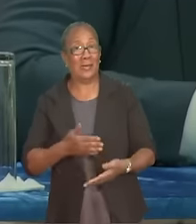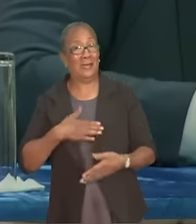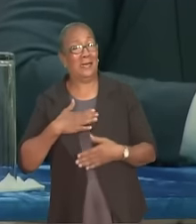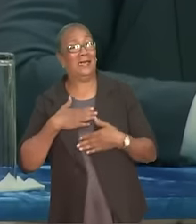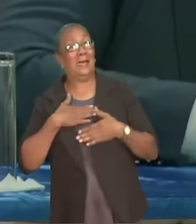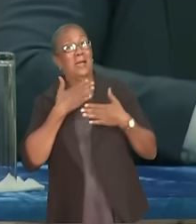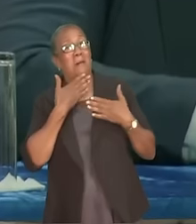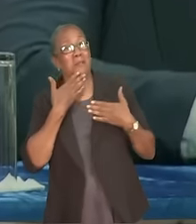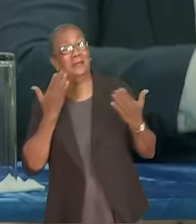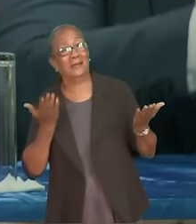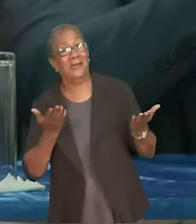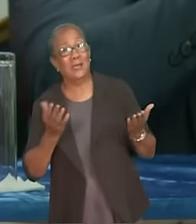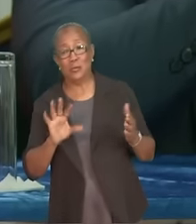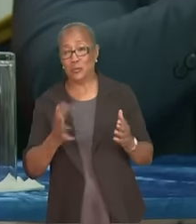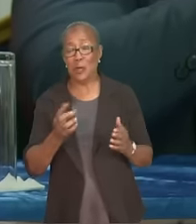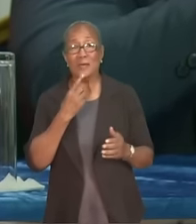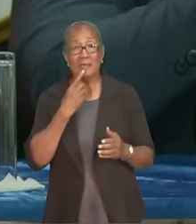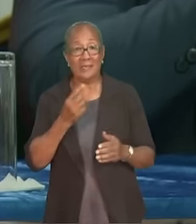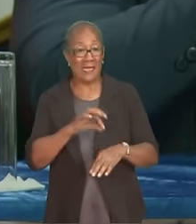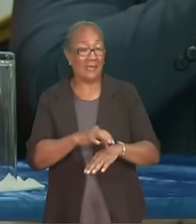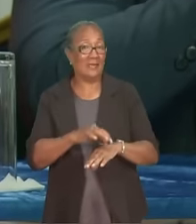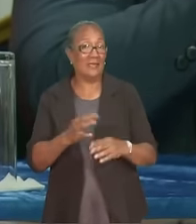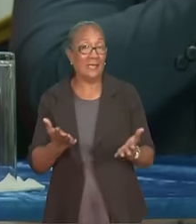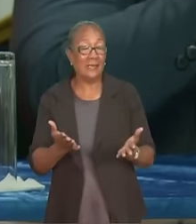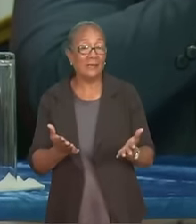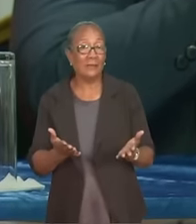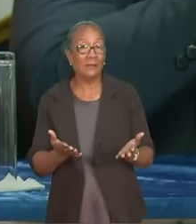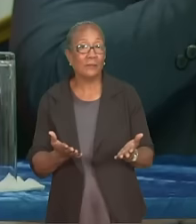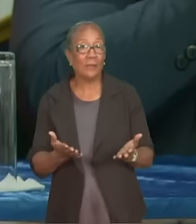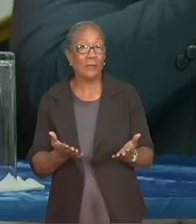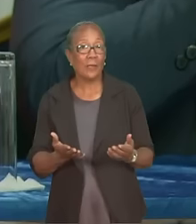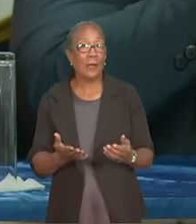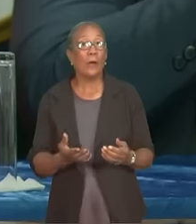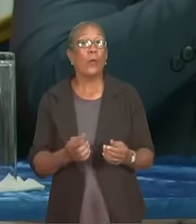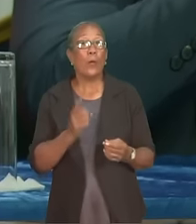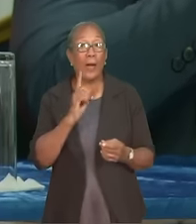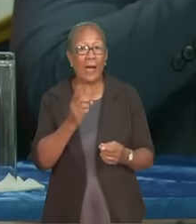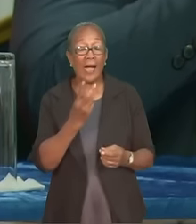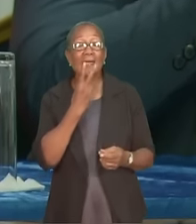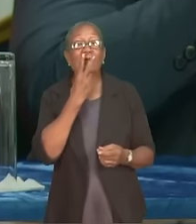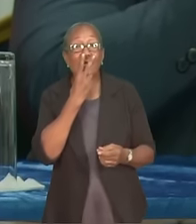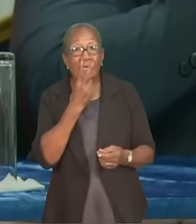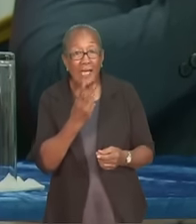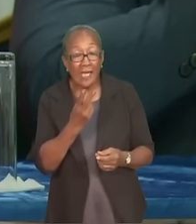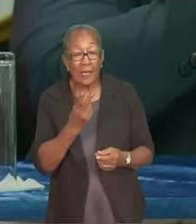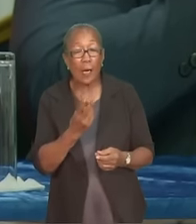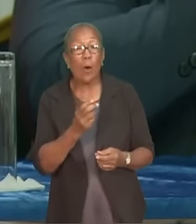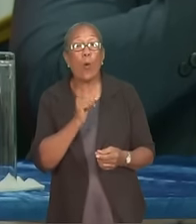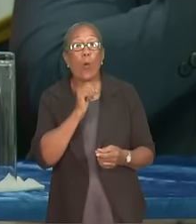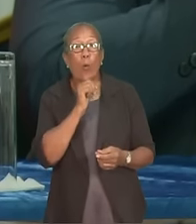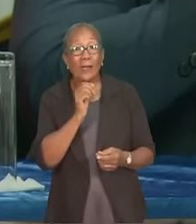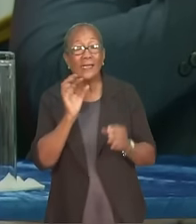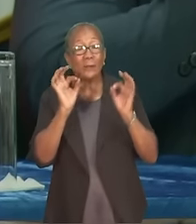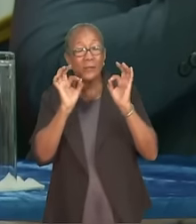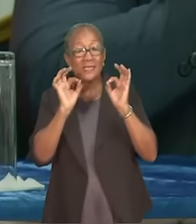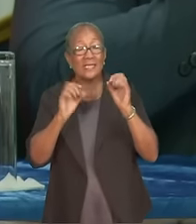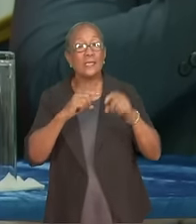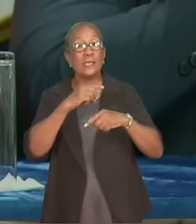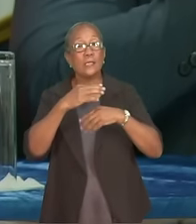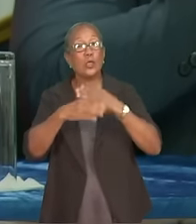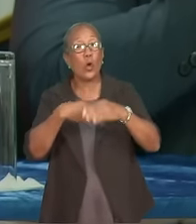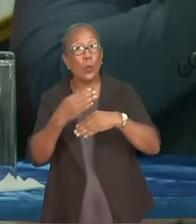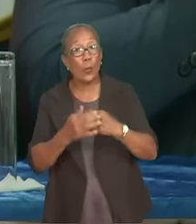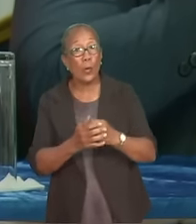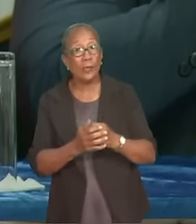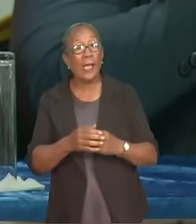paar zeggen dat ze ziek zijn. Goed, we gaan per case dus kijken wat er precies aan de hand is. En dan zullen we